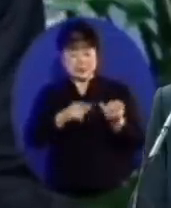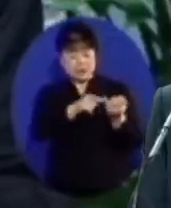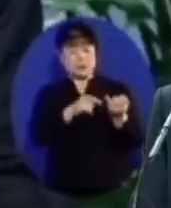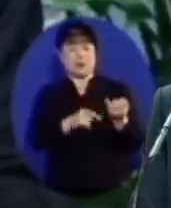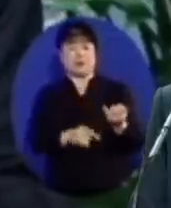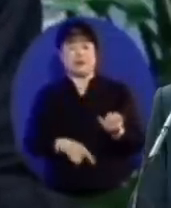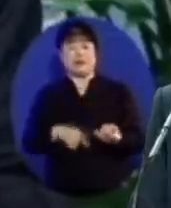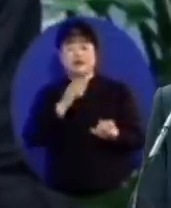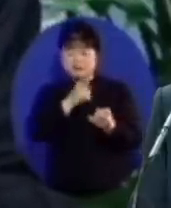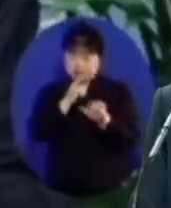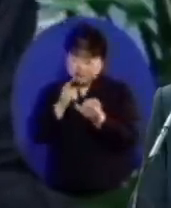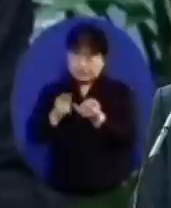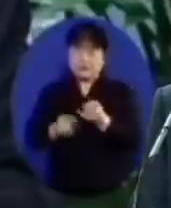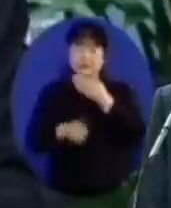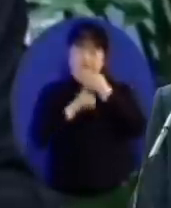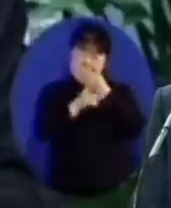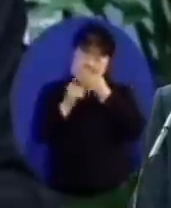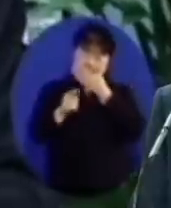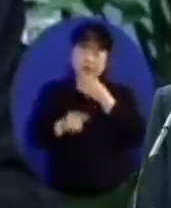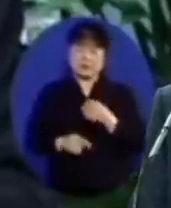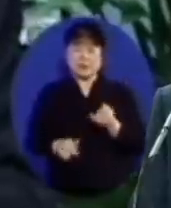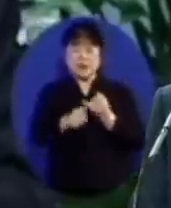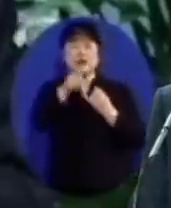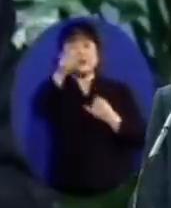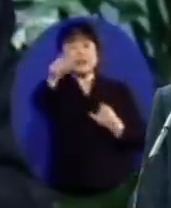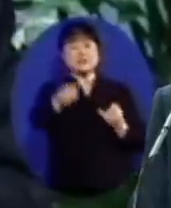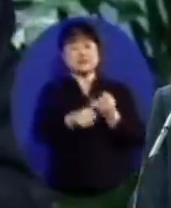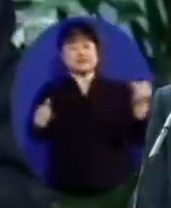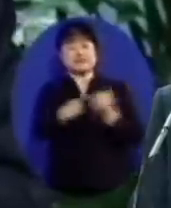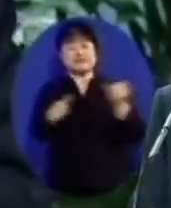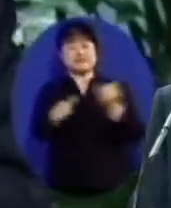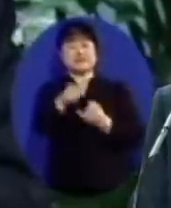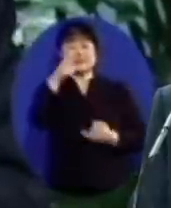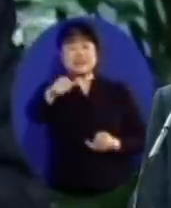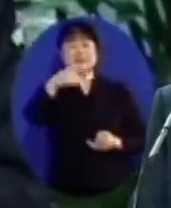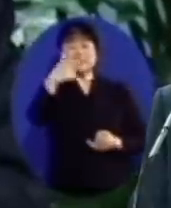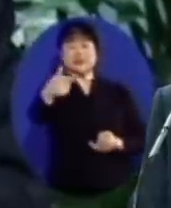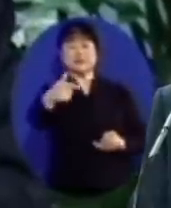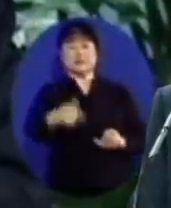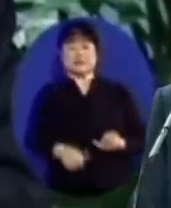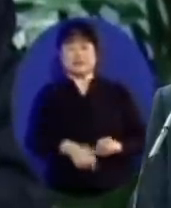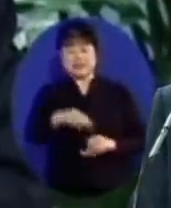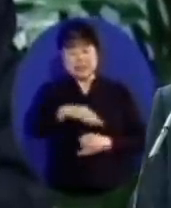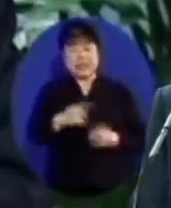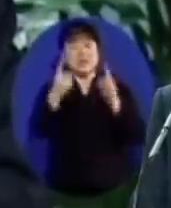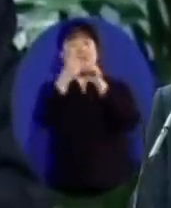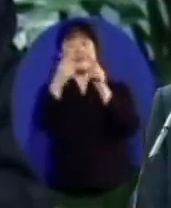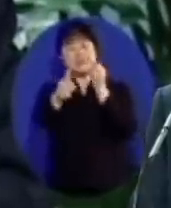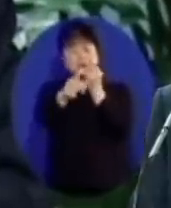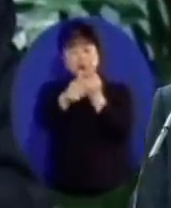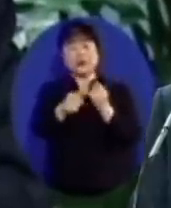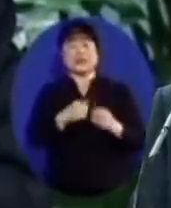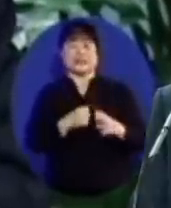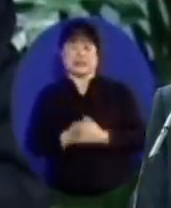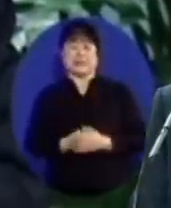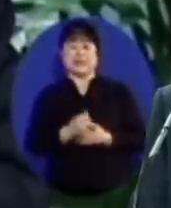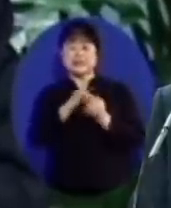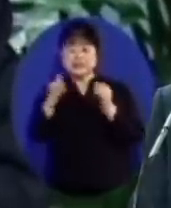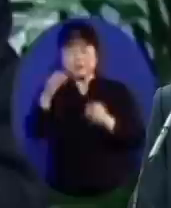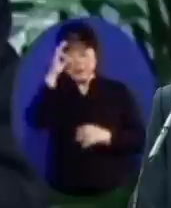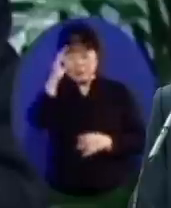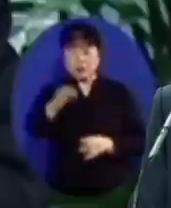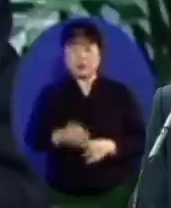다 손가락질했습니다. 결혼을 다섯 번 하고 이혼을 다섯 번 하고 여섯 번째는 오다가다 만난 남자하고 살기 때문에 사람들이